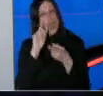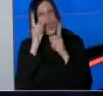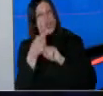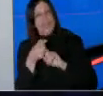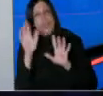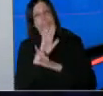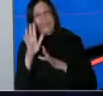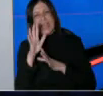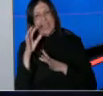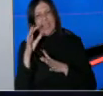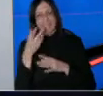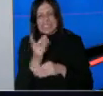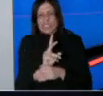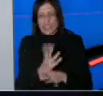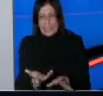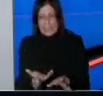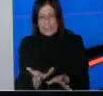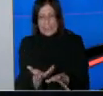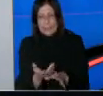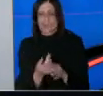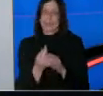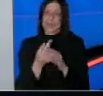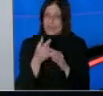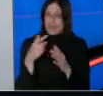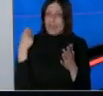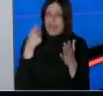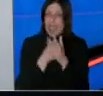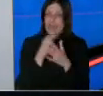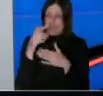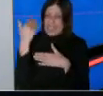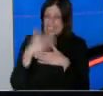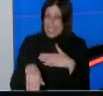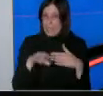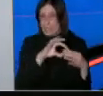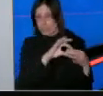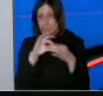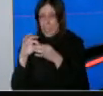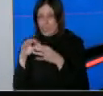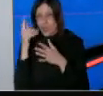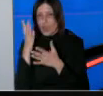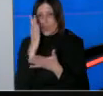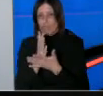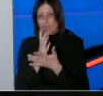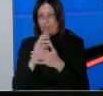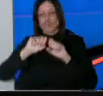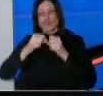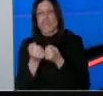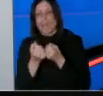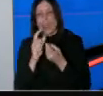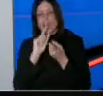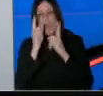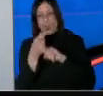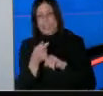בלי טריקים ובלי שטיקים, כשעד שהוא השלים את המשפט, הוא כבר שבר את הרוטציה